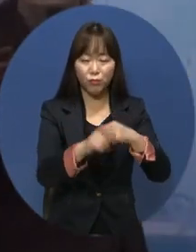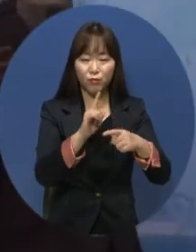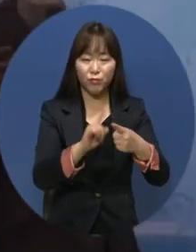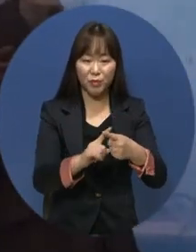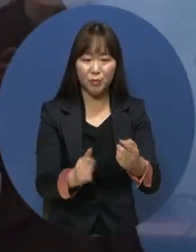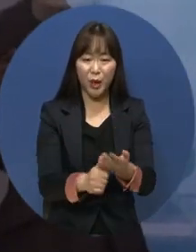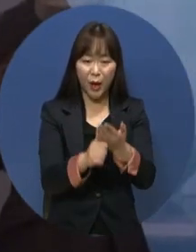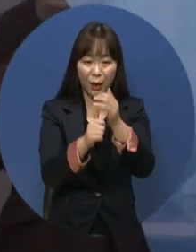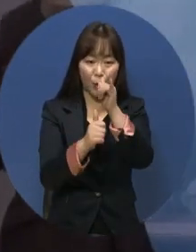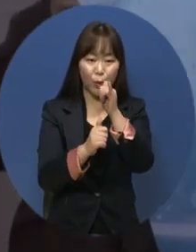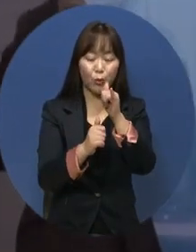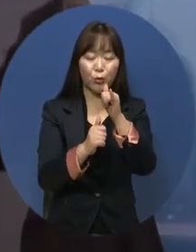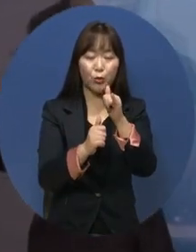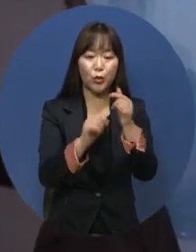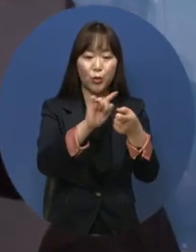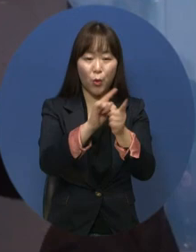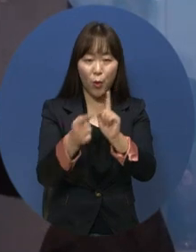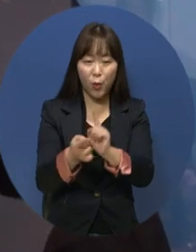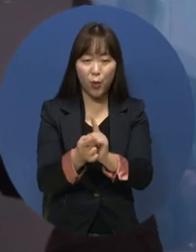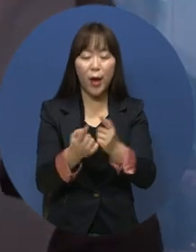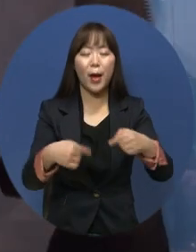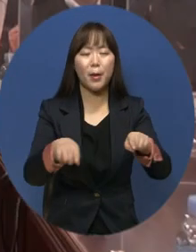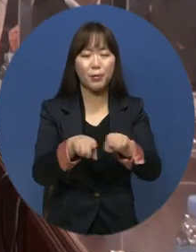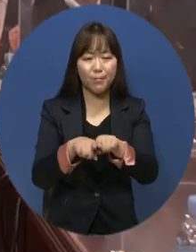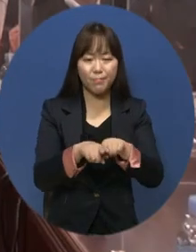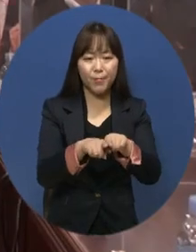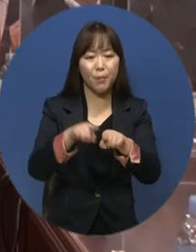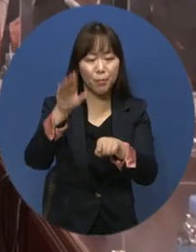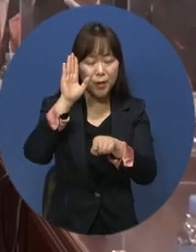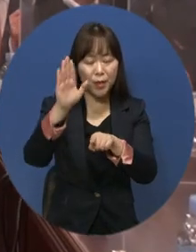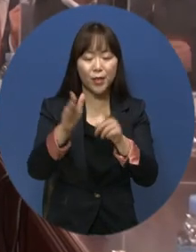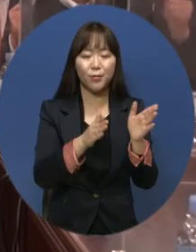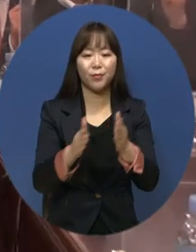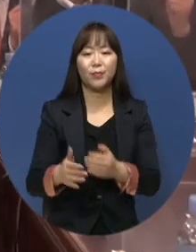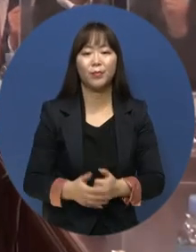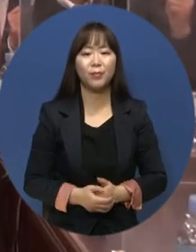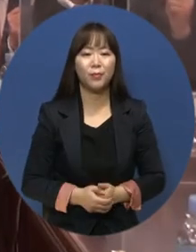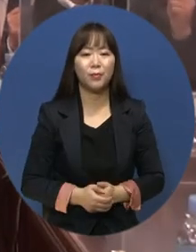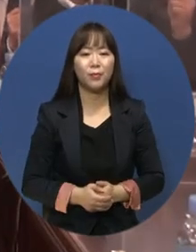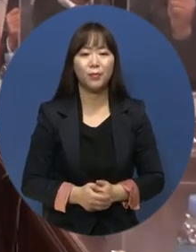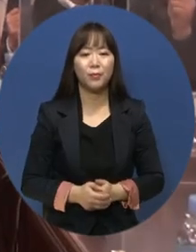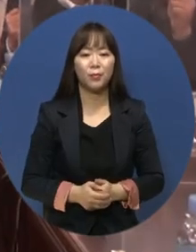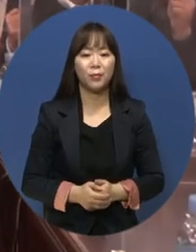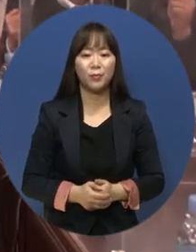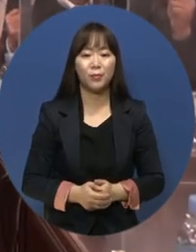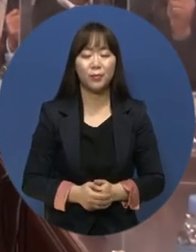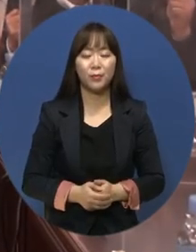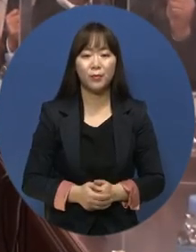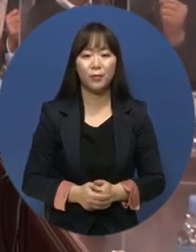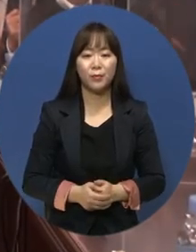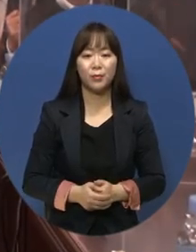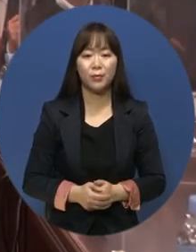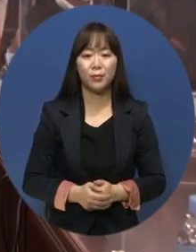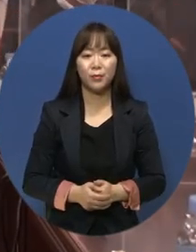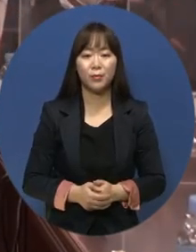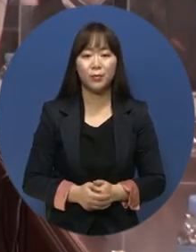기여하여 두 기관의 상생의 미래를 구축하게 되었습니다. 복지TV 경기방송 정은선입니다.